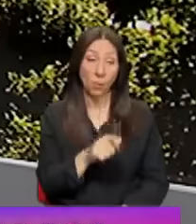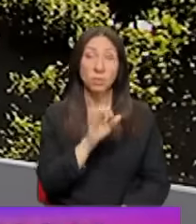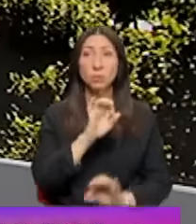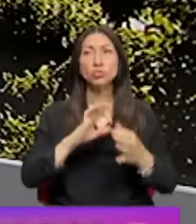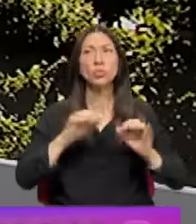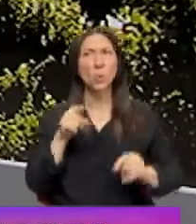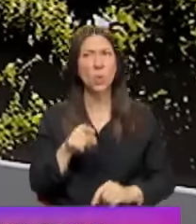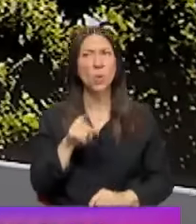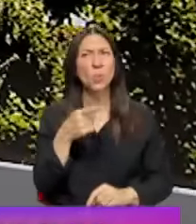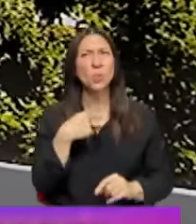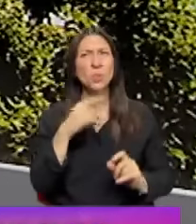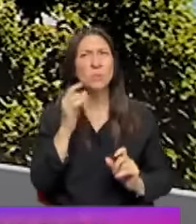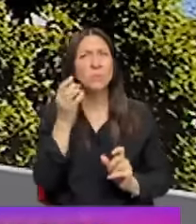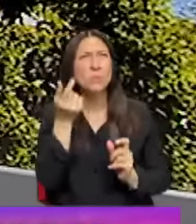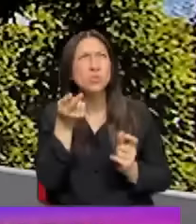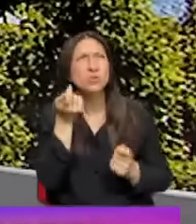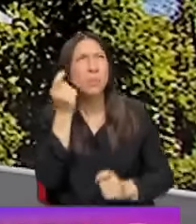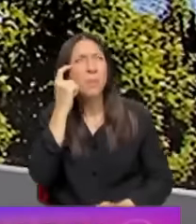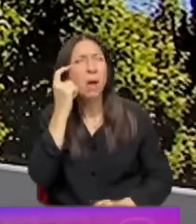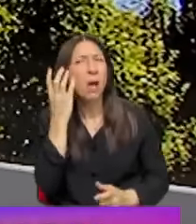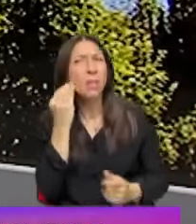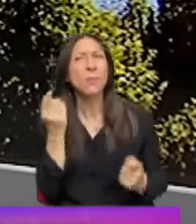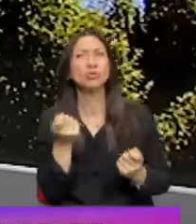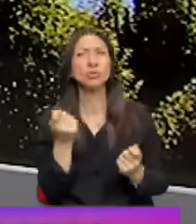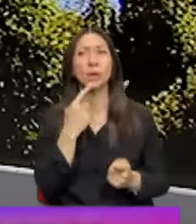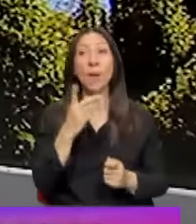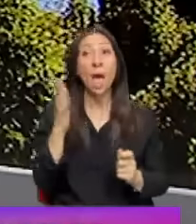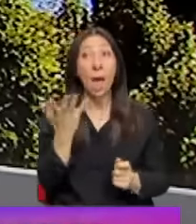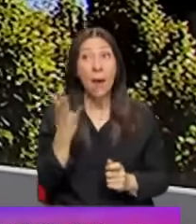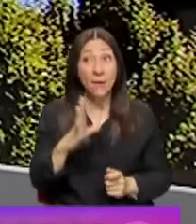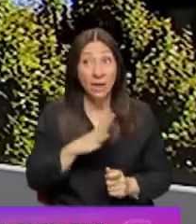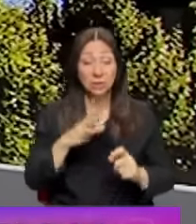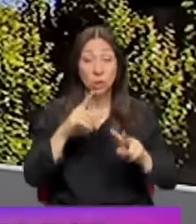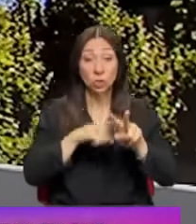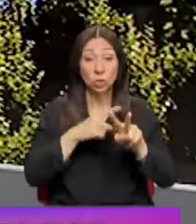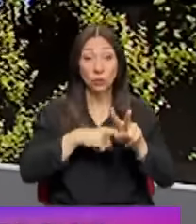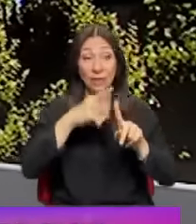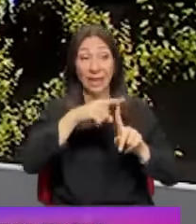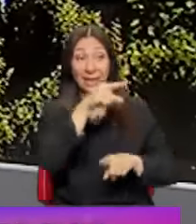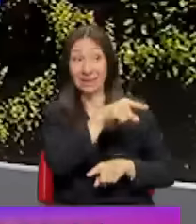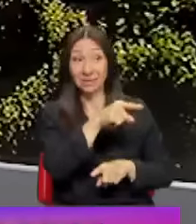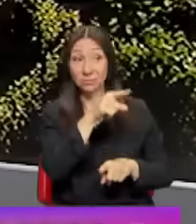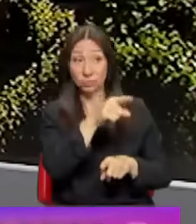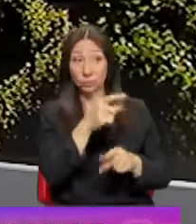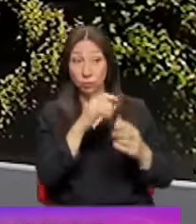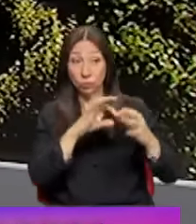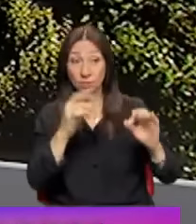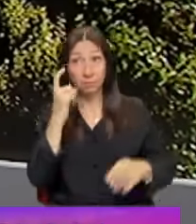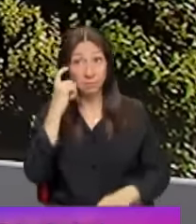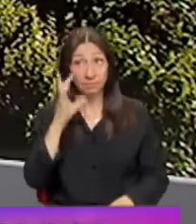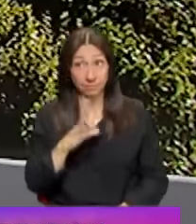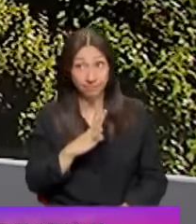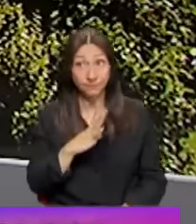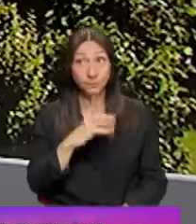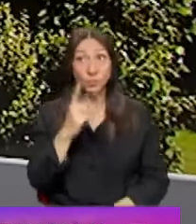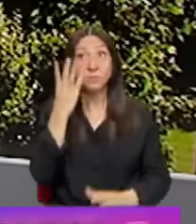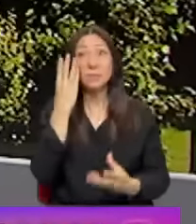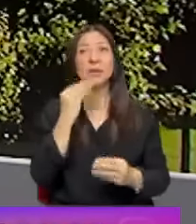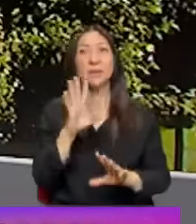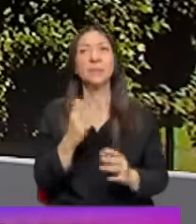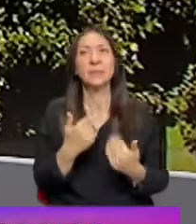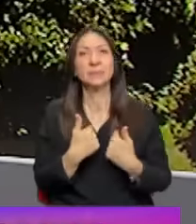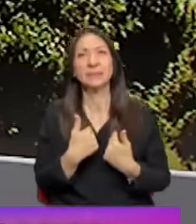yüzden biz de biraz bu işin mantığını anlamaya çalışalım dedik. Varsa eğer Yusuf Tekin'in sarf ettiği bu sözlerde bir mantık. Bunu